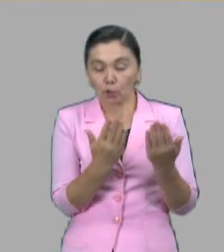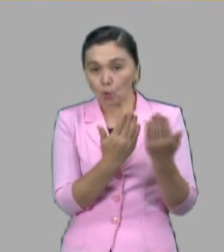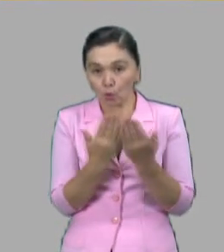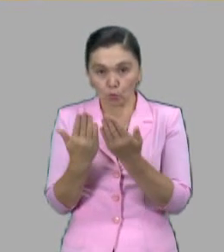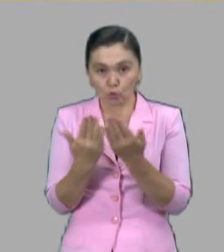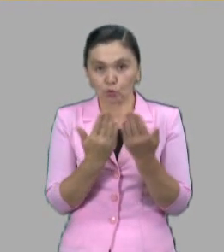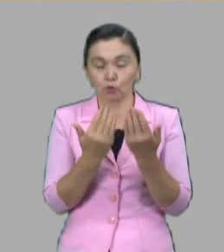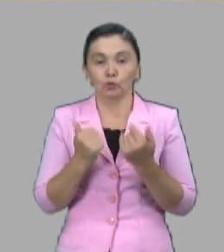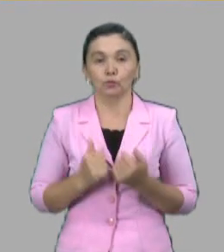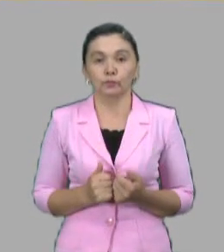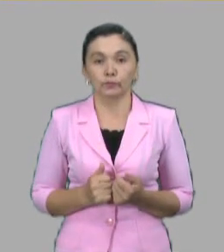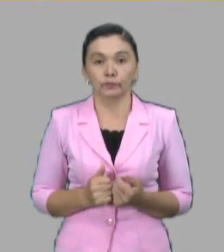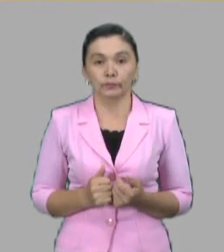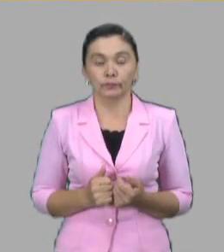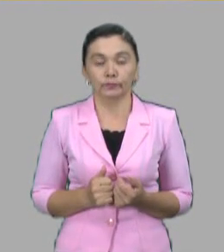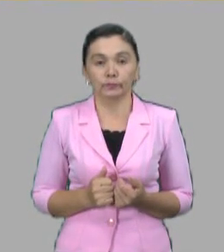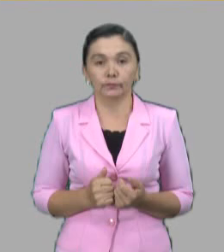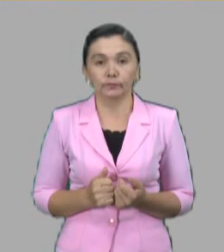окушту.